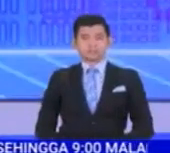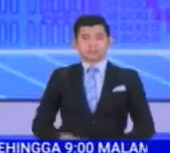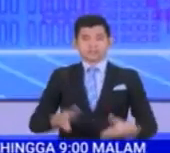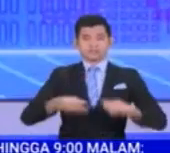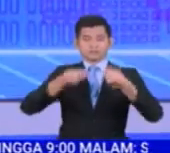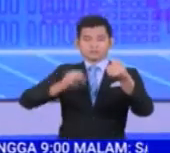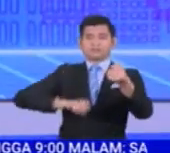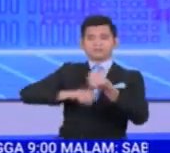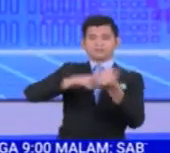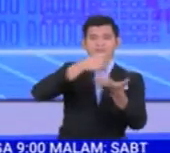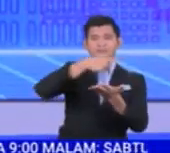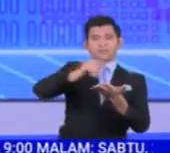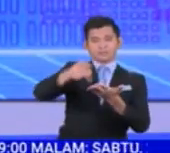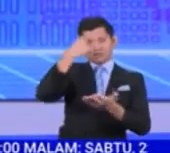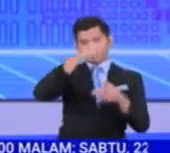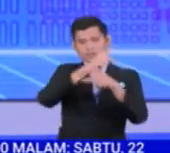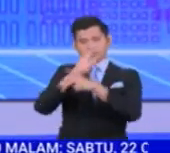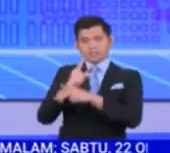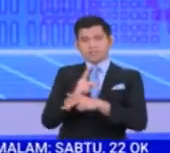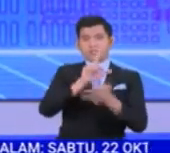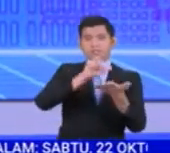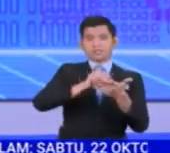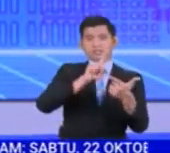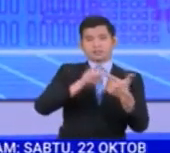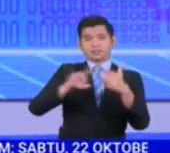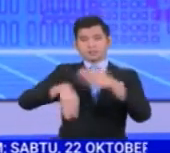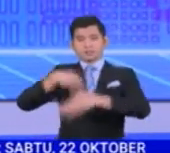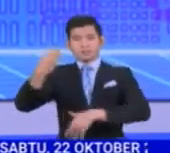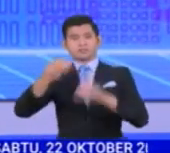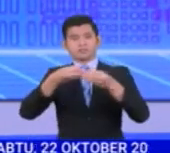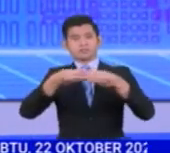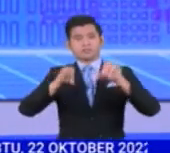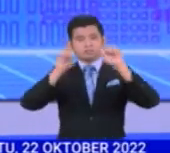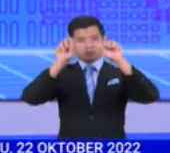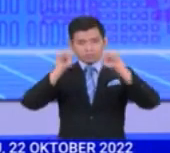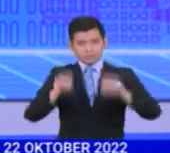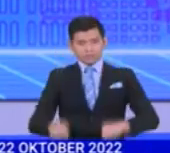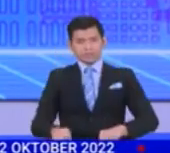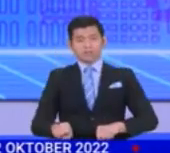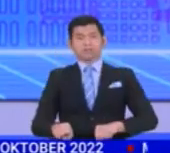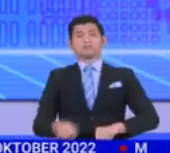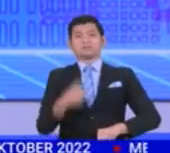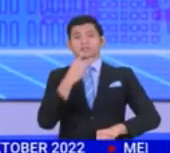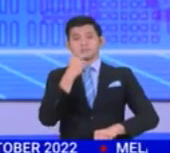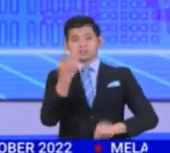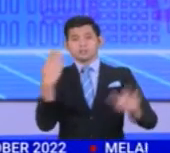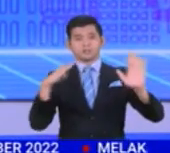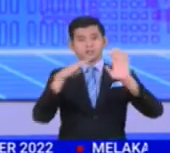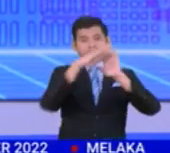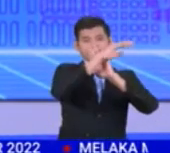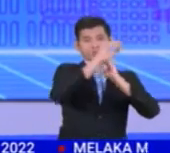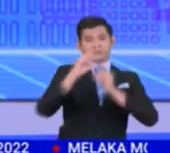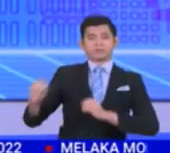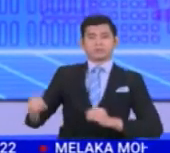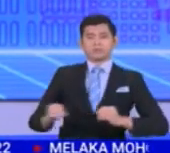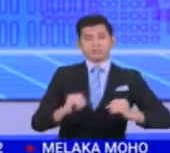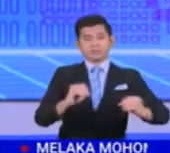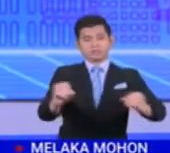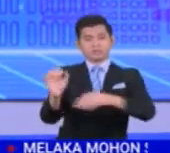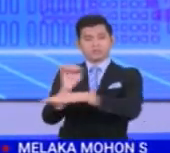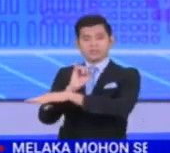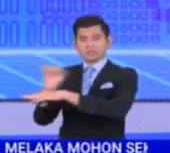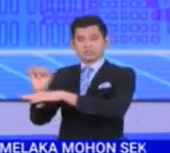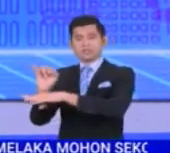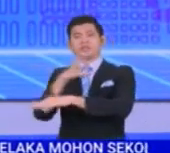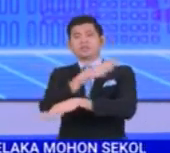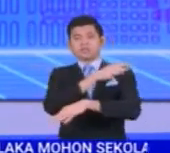Pemberian subsidi kepada penternak ayam dan pengeluar telur dijangka dapat memulihkan semula operasi pemain industri, seterusnya mengatasi